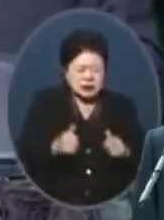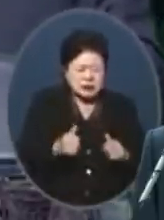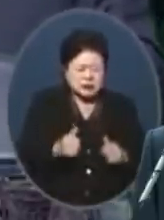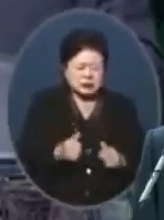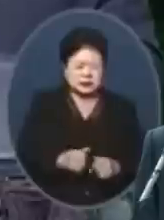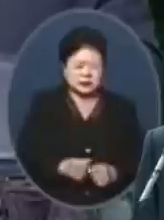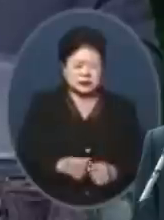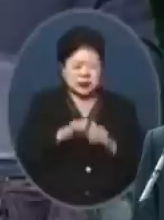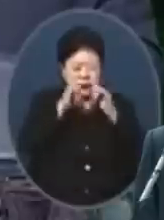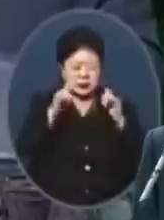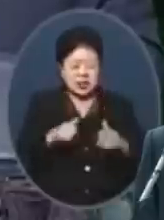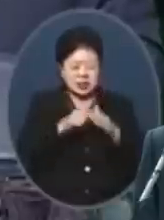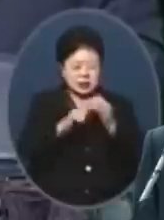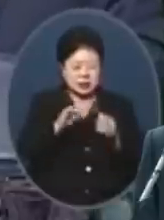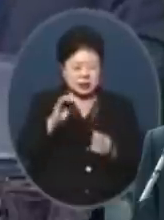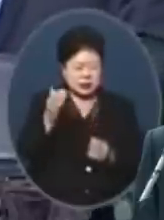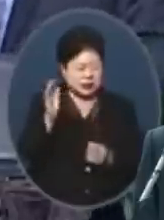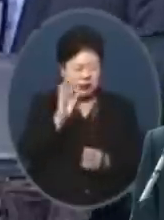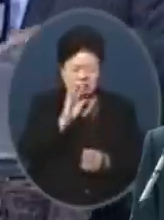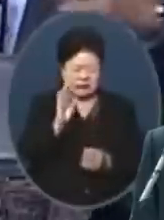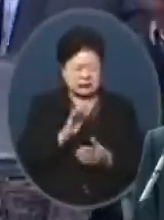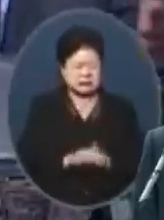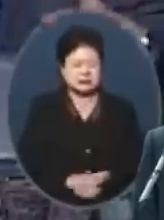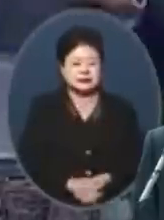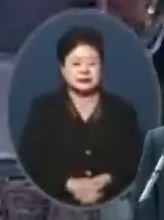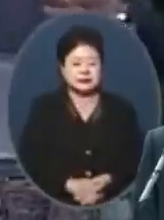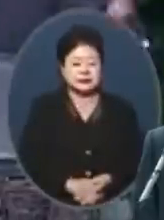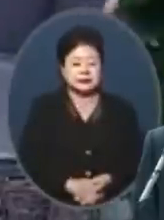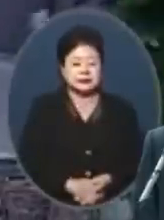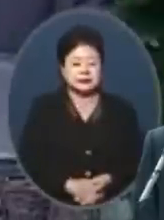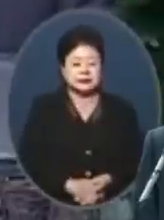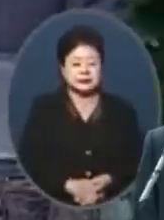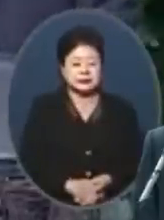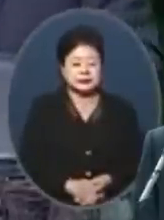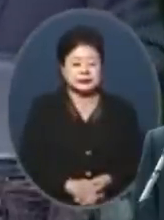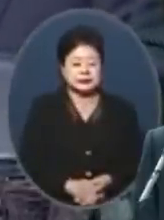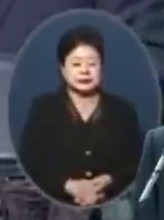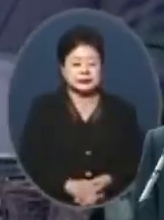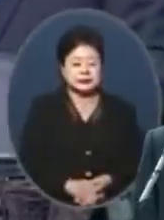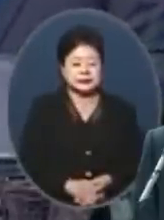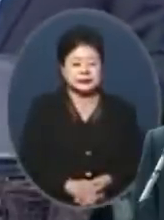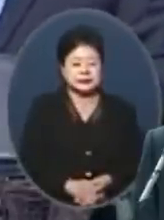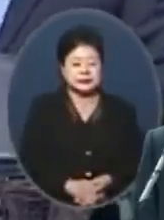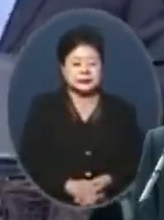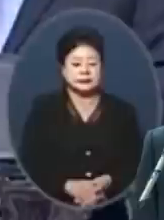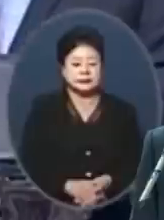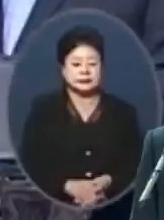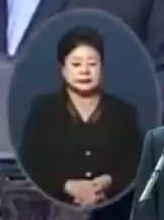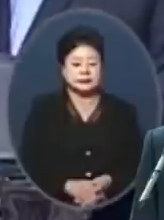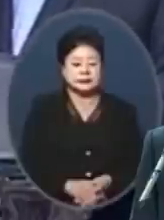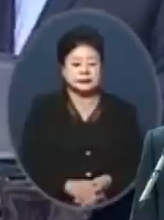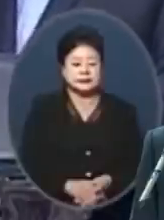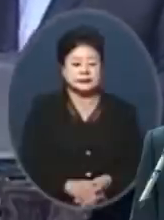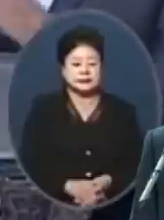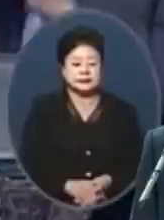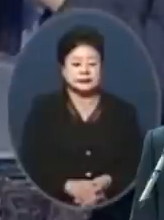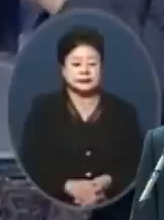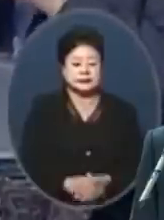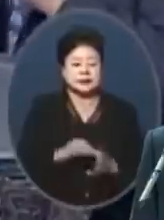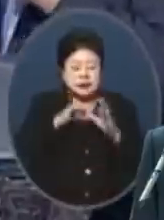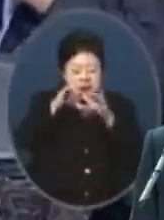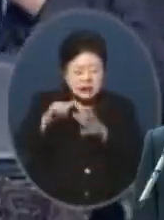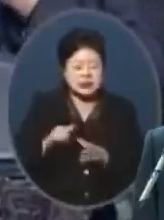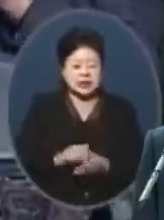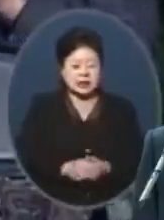그 사람이 사회적인 지도자가 되는 것은 아닙니다. Just because you study and become a bookworm doesn't mean you become a leader. 이